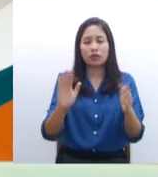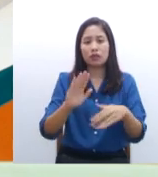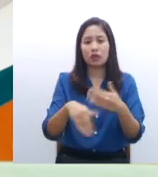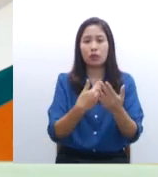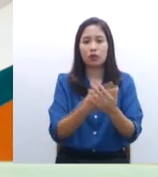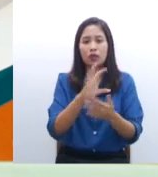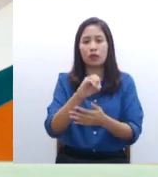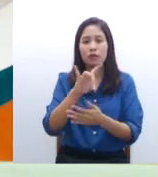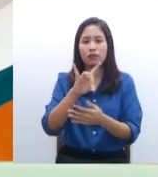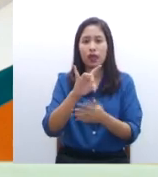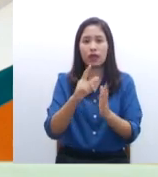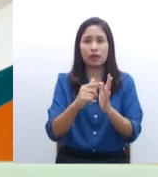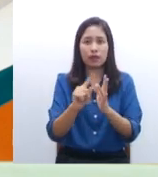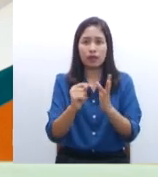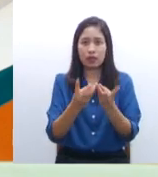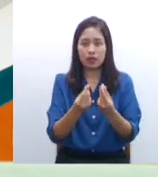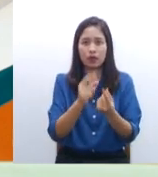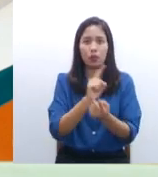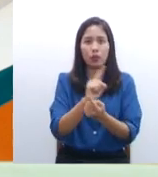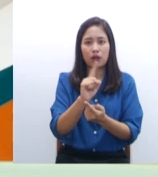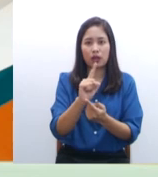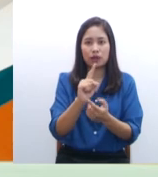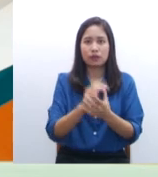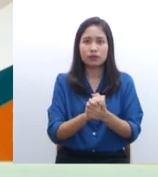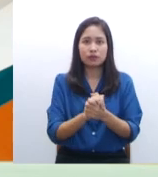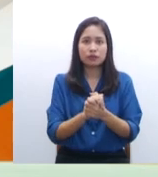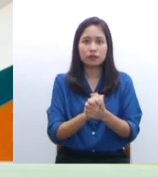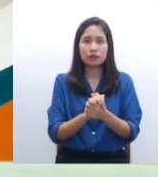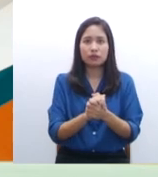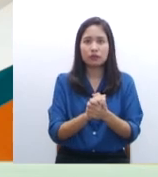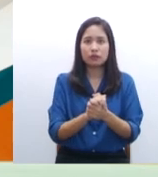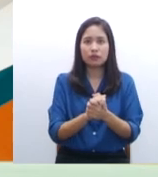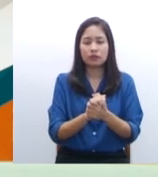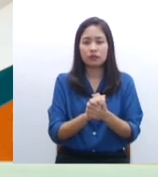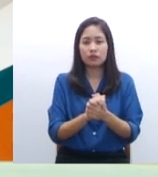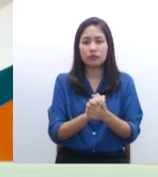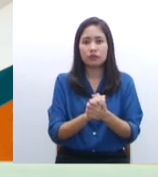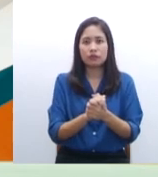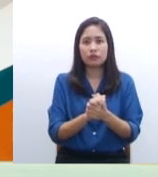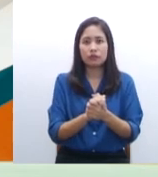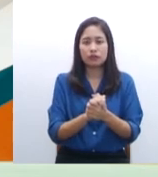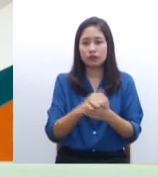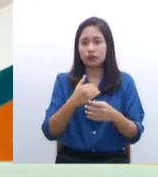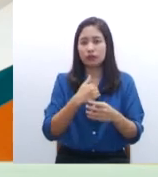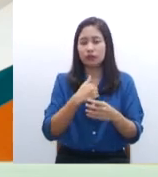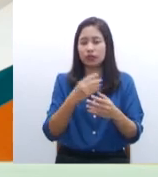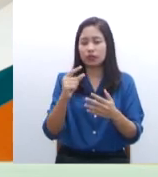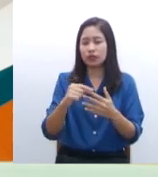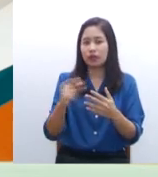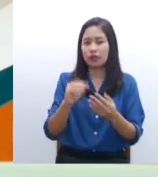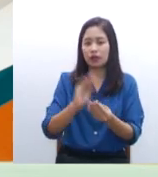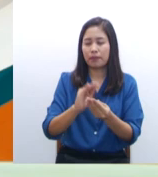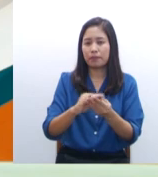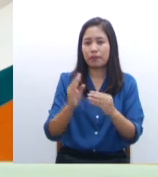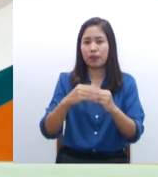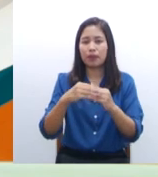แยกออกมาเป็น58เขตโดยเฉพาะเนี่ยพบว่าจาก58เขตนะครับมีอยู่48เขตครับที่มีคะแนน ITAเพิ่มขึ้นนะครับจาก